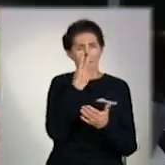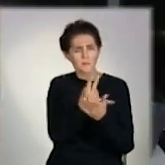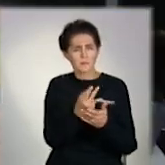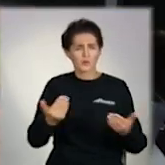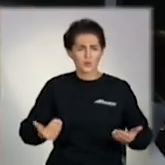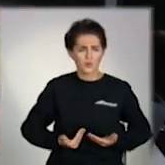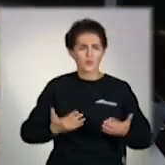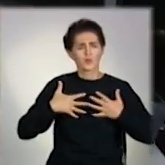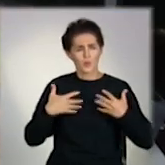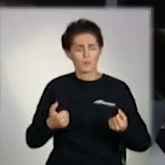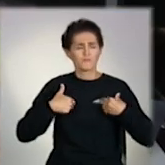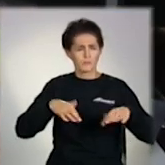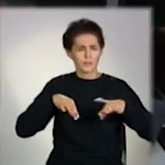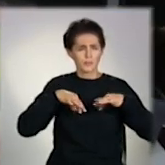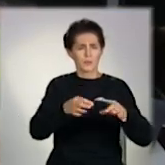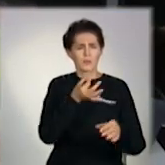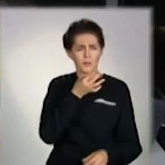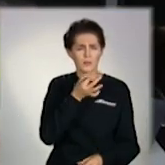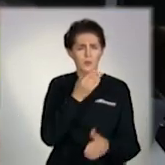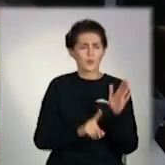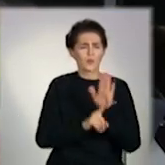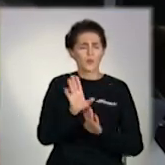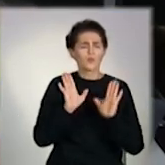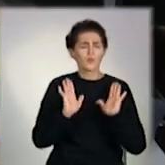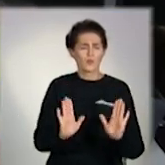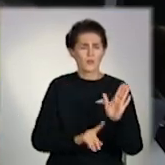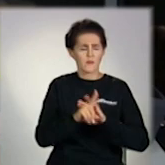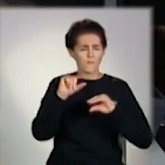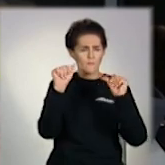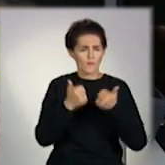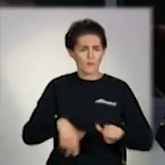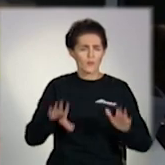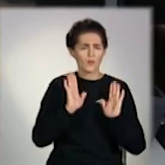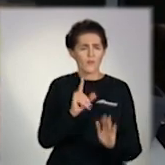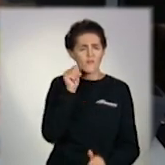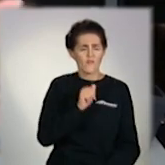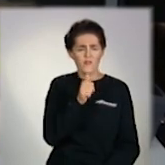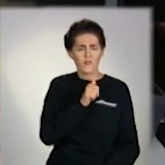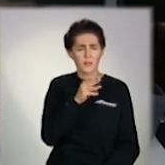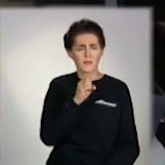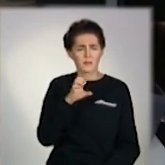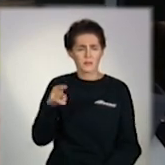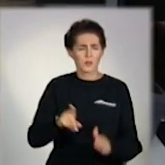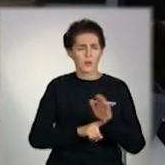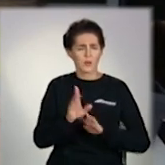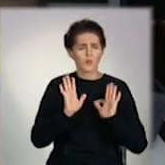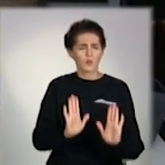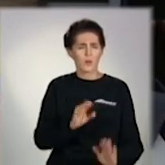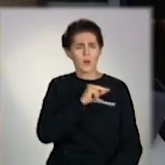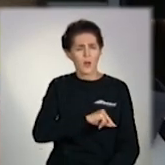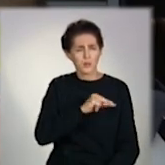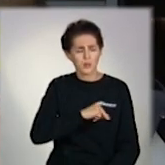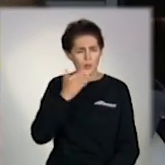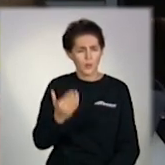Ми під'їжджаємо. Ще нічого не налажено, ще все тільки в тестовому режимі, ми тільки почали працювати.